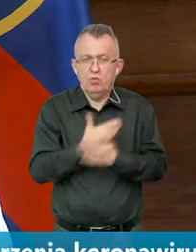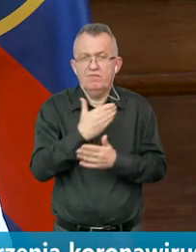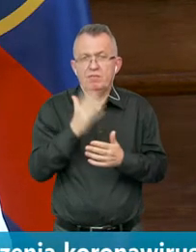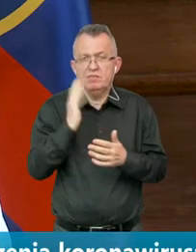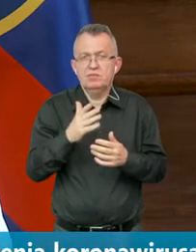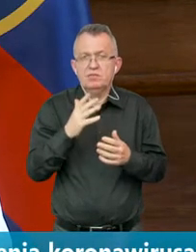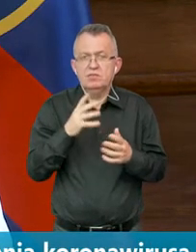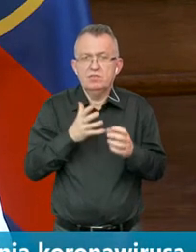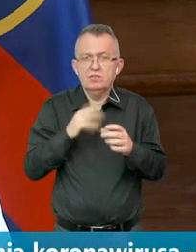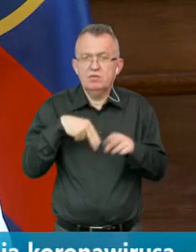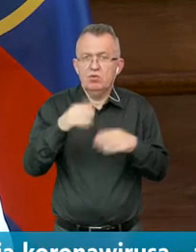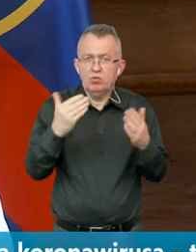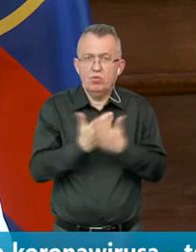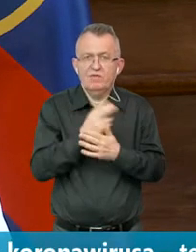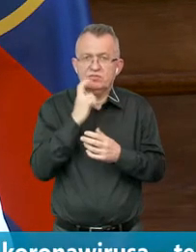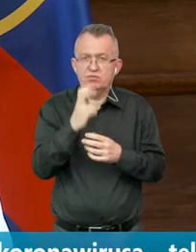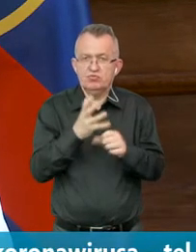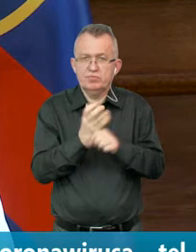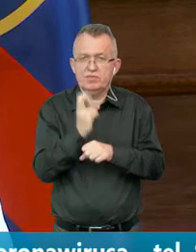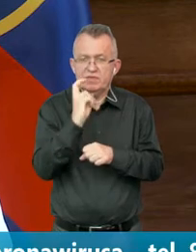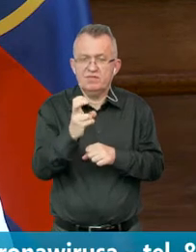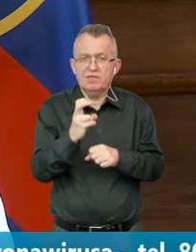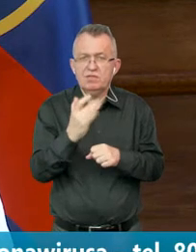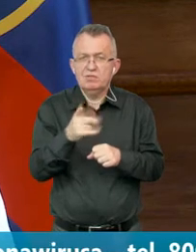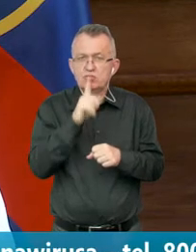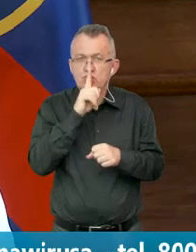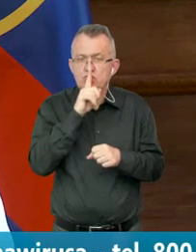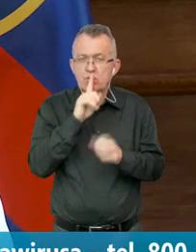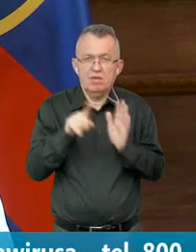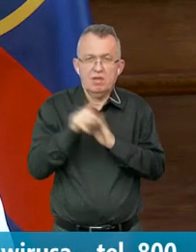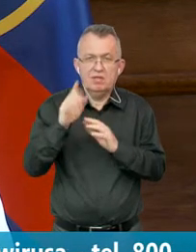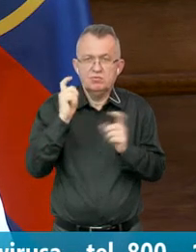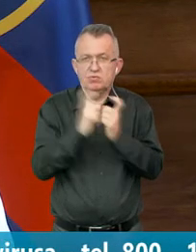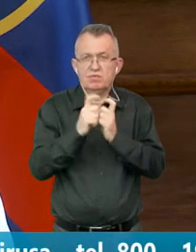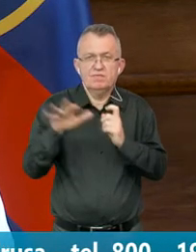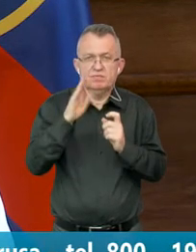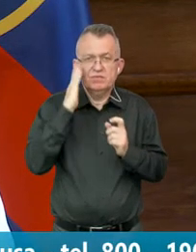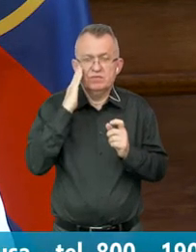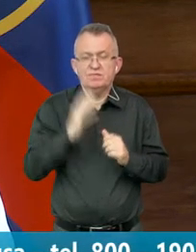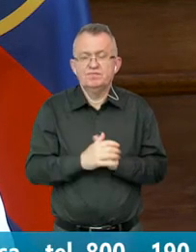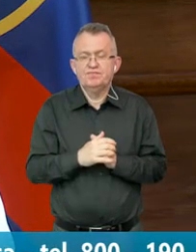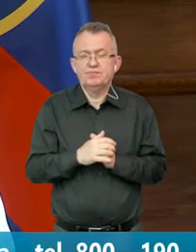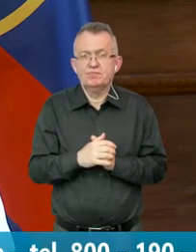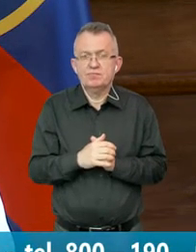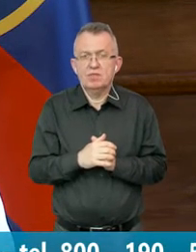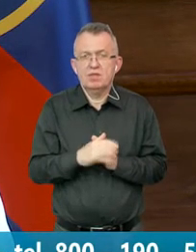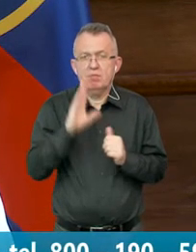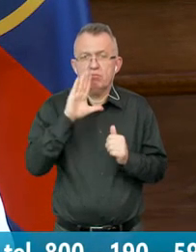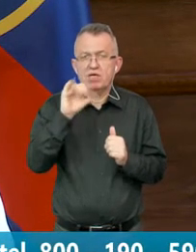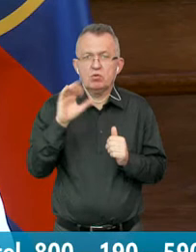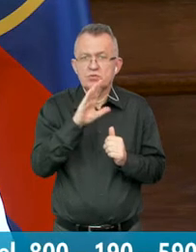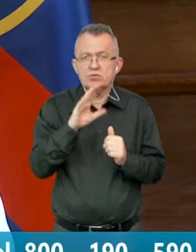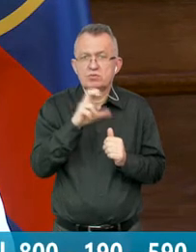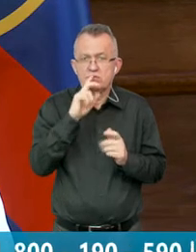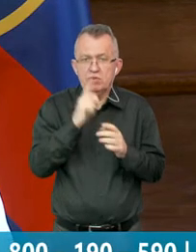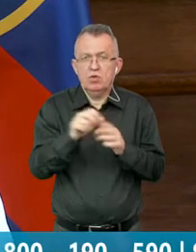mogli puszczać nowoczesne tramwaje i będzie dużo ciszej dla sąsiadów. Pan Bartosz, czy w związku z Pana